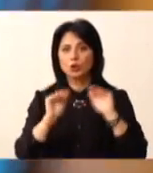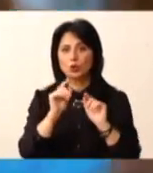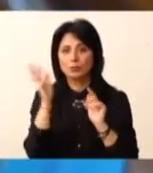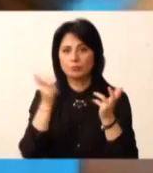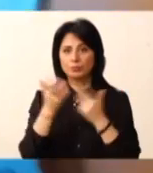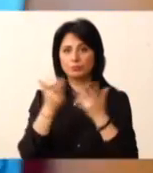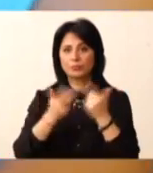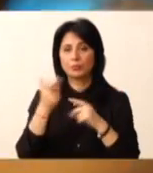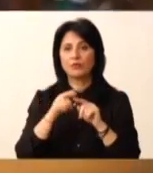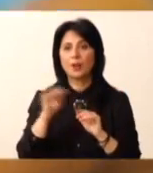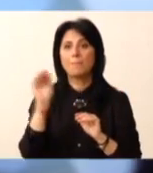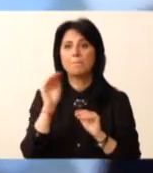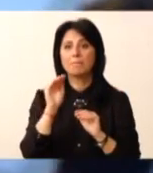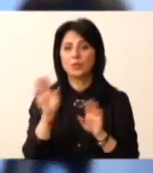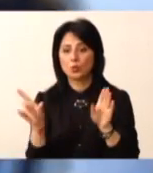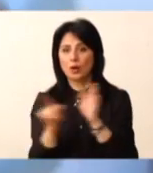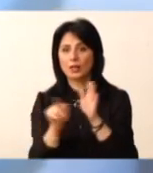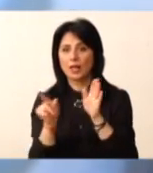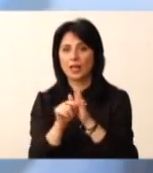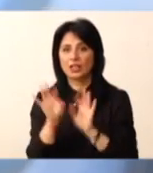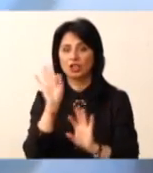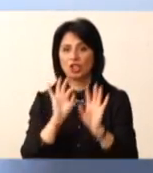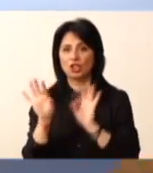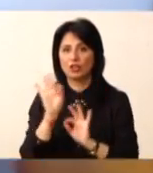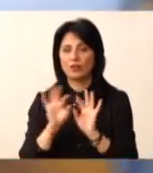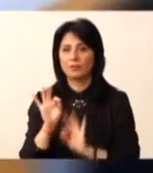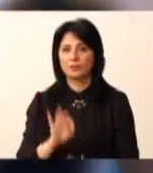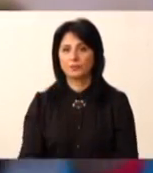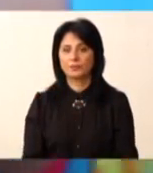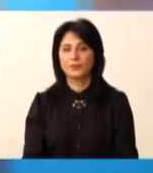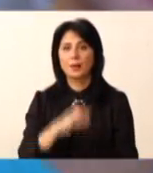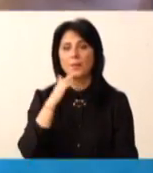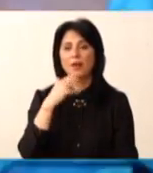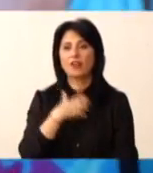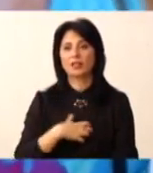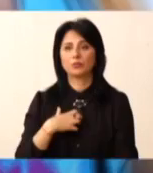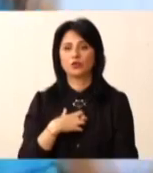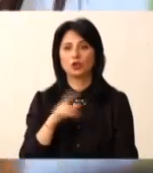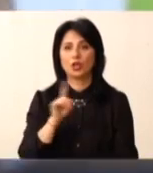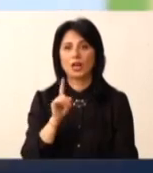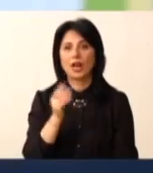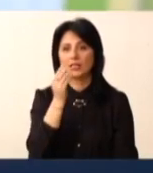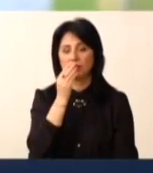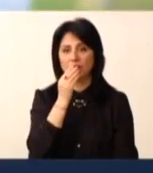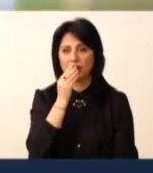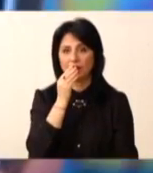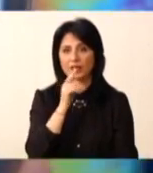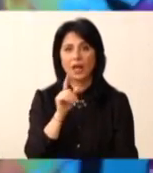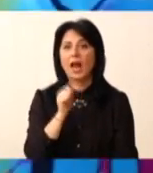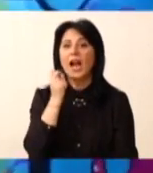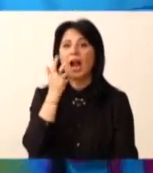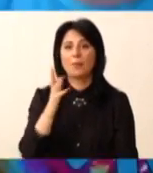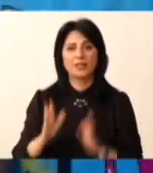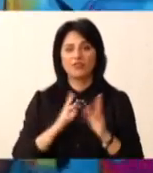დათვლა და შესაბამისი ფიზიკური აქტივობის შერჩევა. Ბევრად მნიშვნელოვანია, რას მივირთმებ და არა